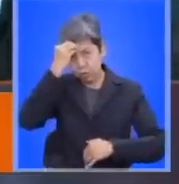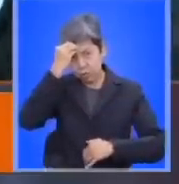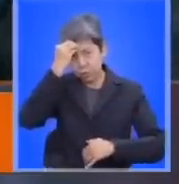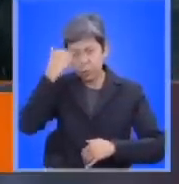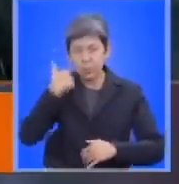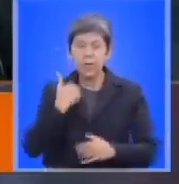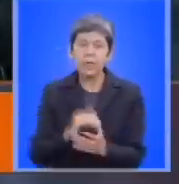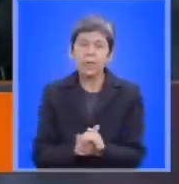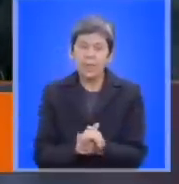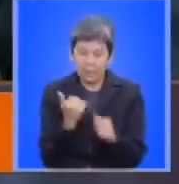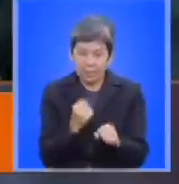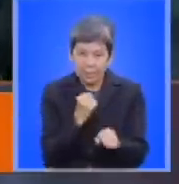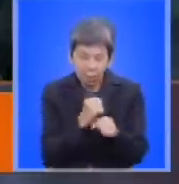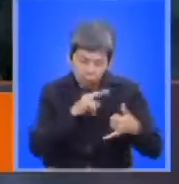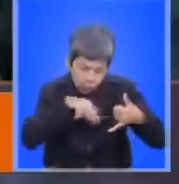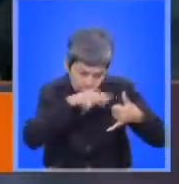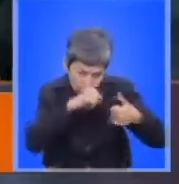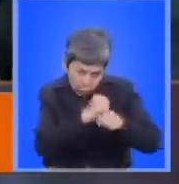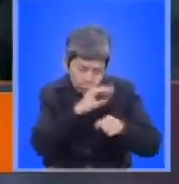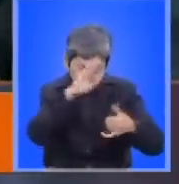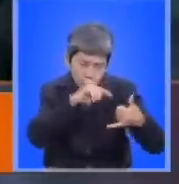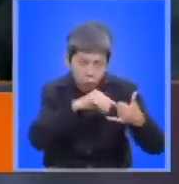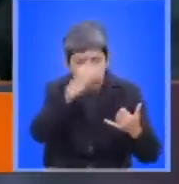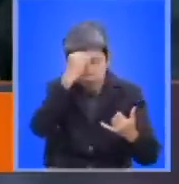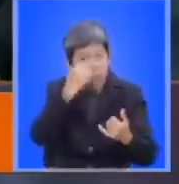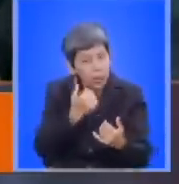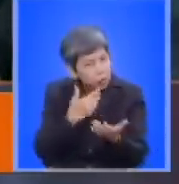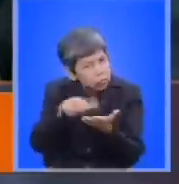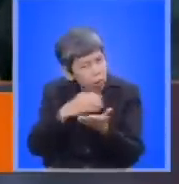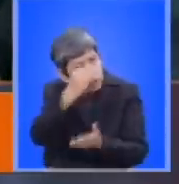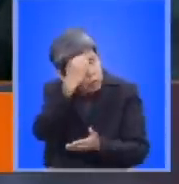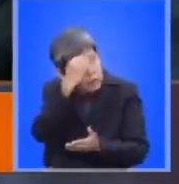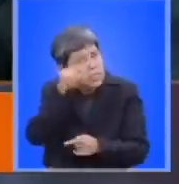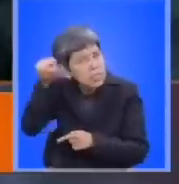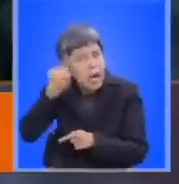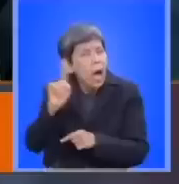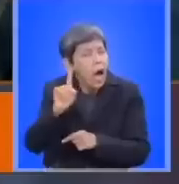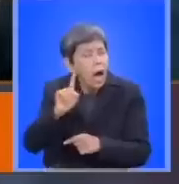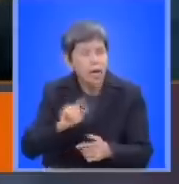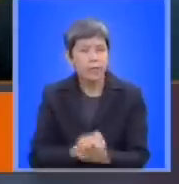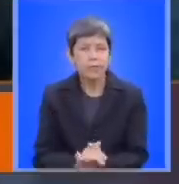อยู่ในขั้นตอนของการตรวจรักษาอยู่ครับอยากให้อัปเดตนิดนึงครับว่าเป็นยังไงบ้างครับ